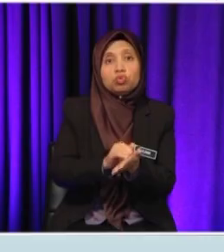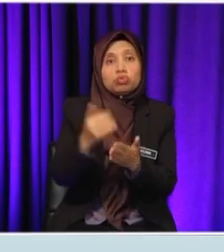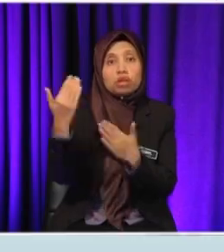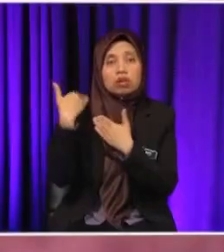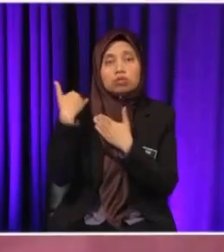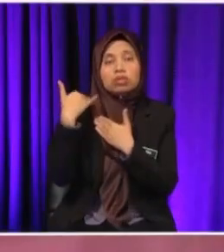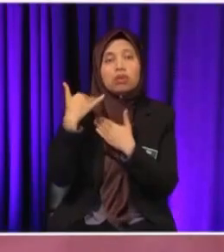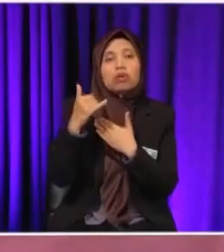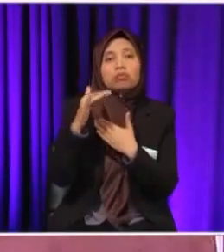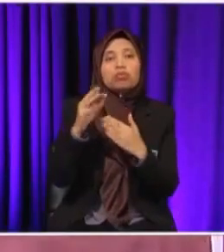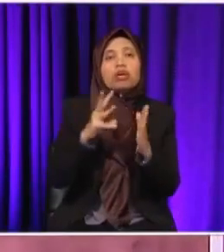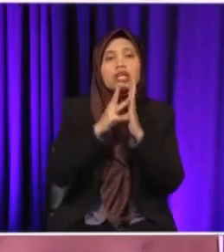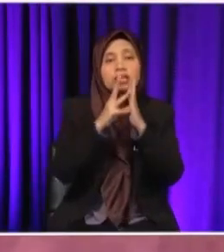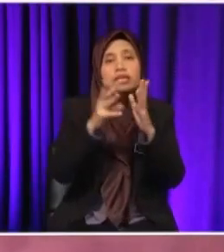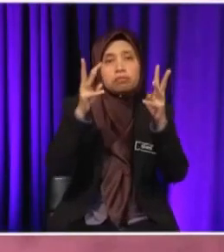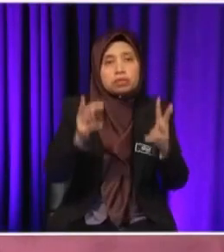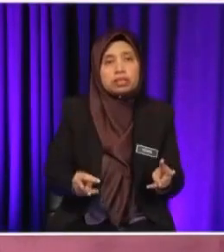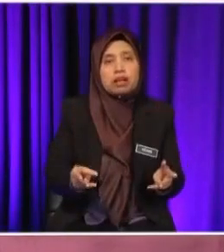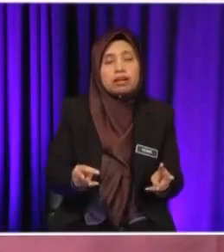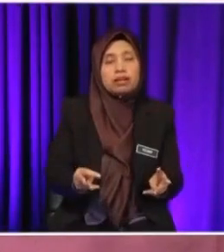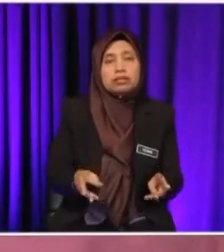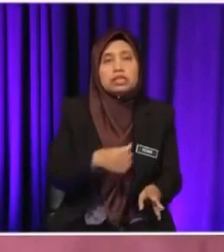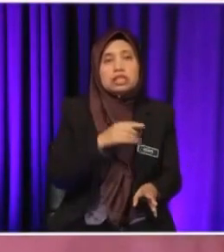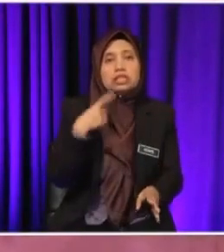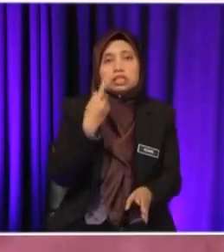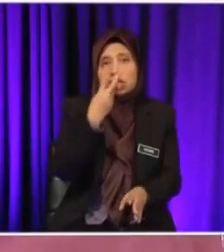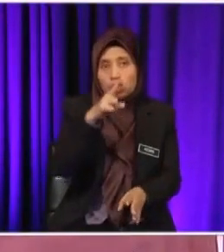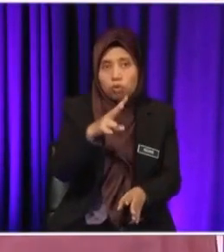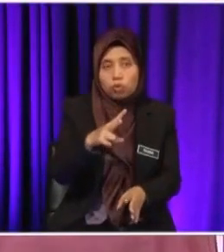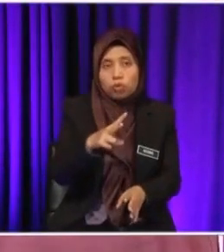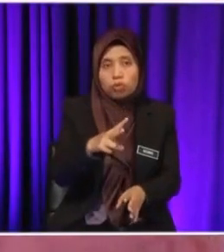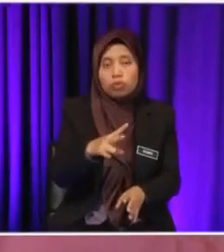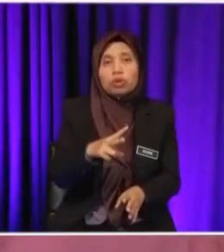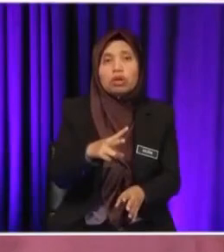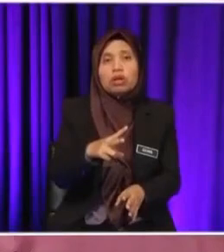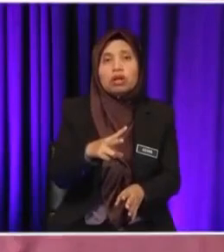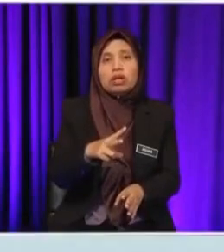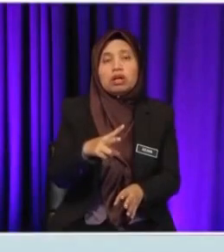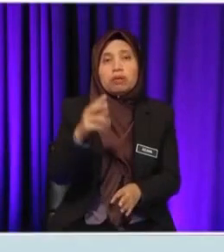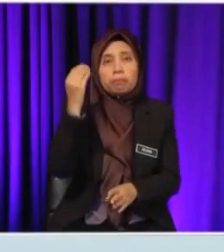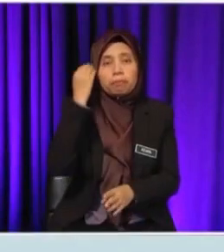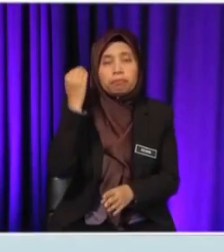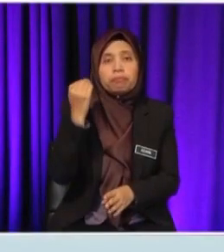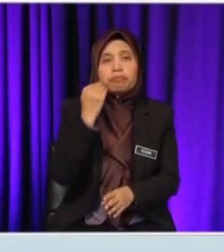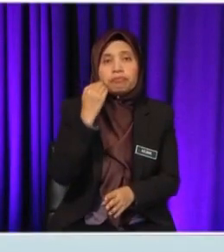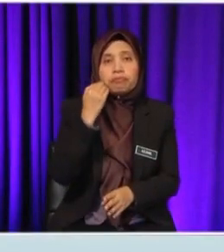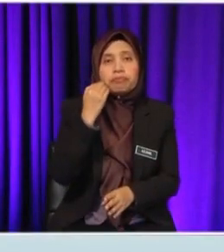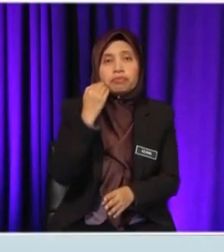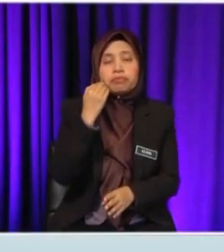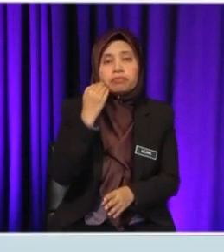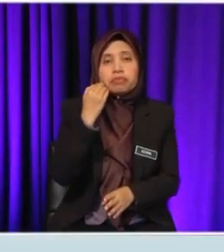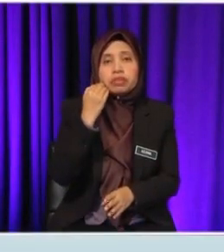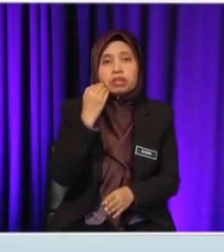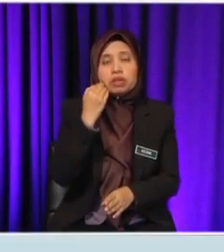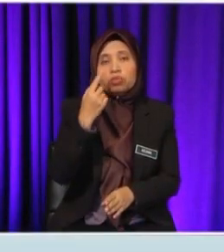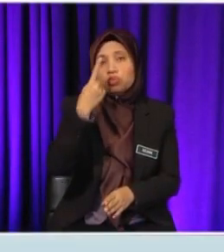yang mewakili masyarakat. Kemudian kita lihat lagi 2. Peguam yang bijaksana, peguam yang memanfaatkan ilmu pengetahuan sebagai